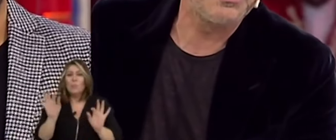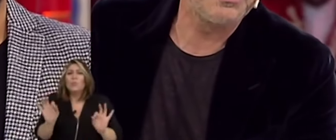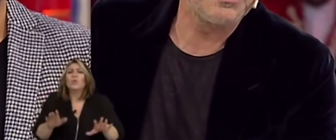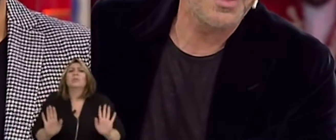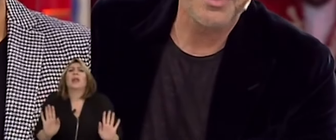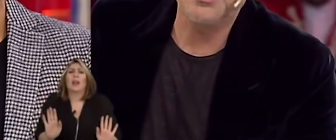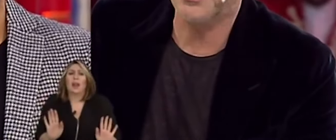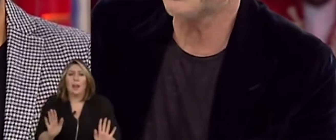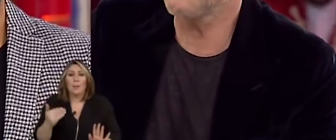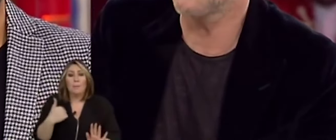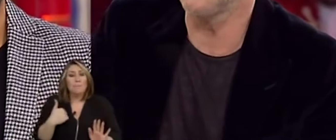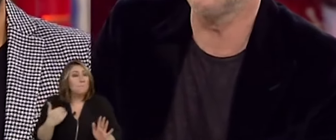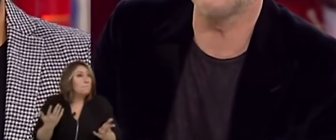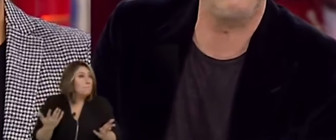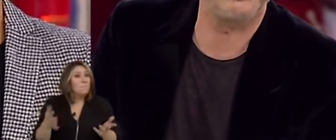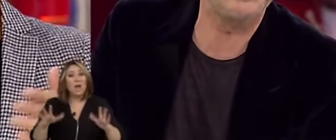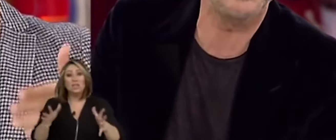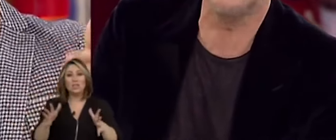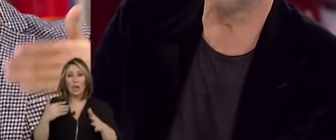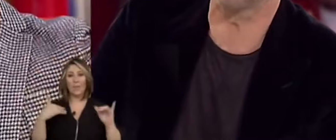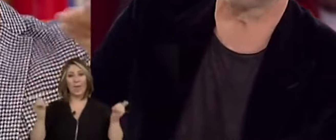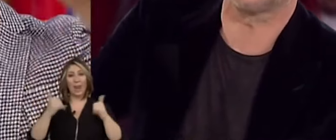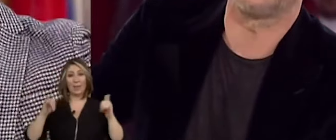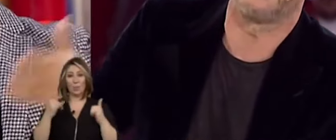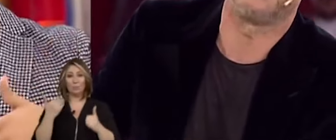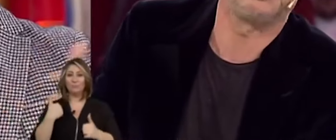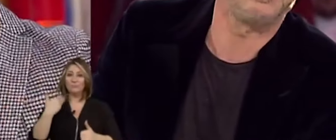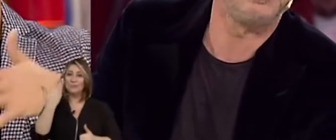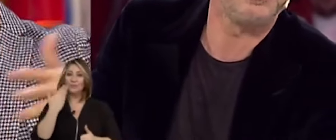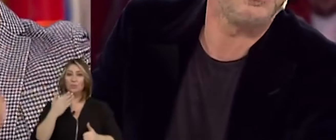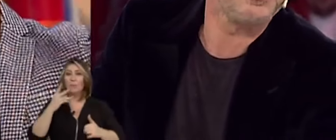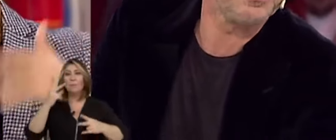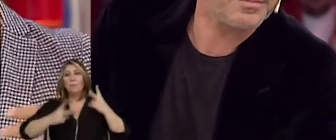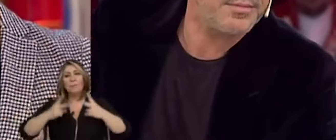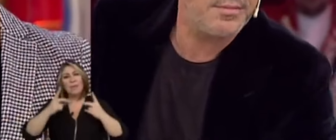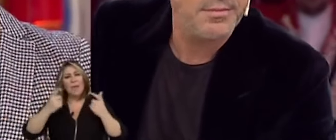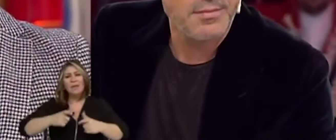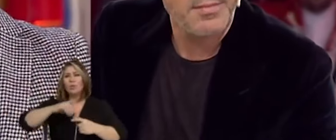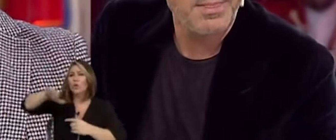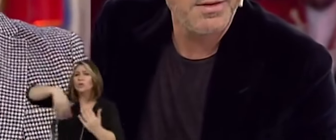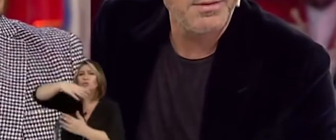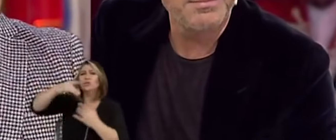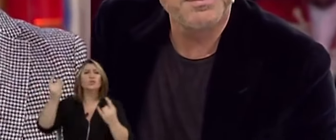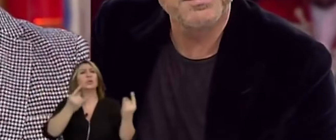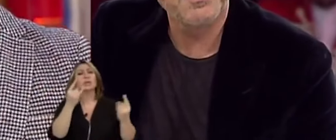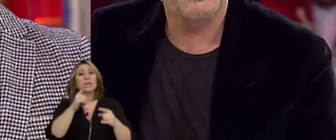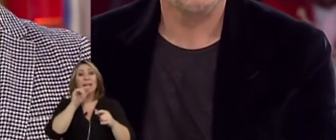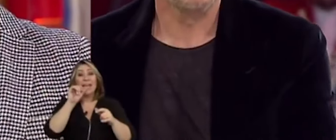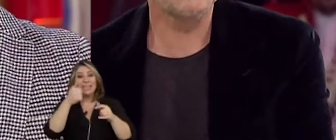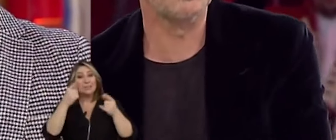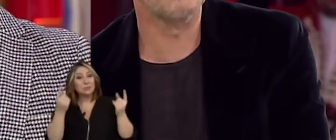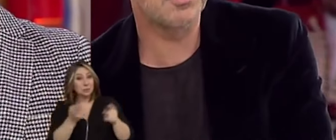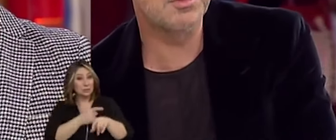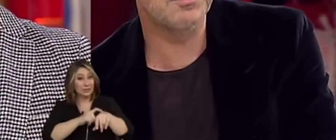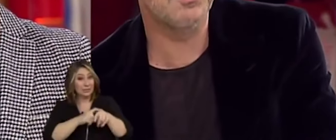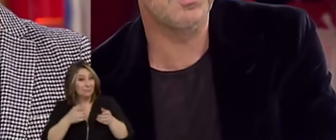değil. Ya ben acayip eğleniyorum. Evet, oraya yaklaşmaya çalışıyoruz yani. Aslında bir yerde dolaşıyoruz. Bir de peki bunca yıldır hiç kızdırdın mı? Yani